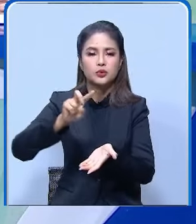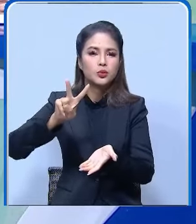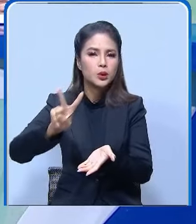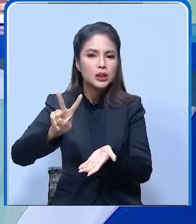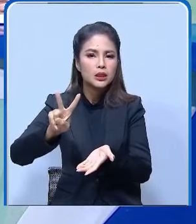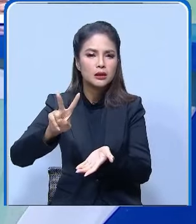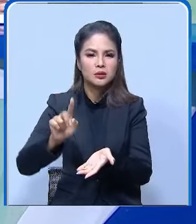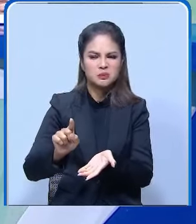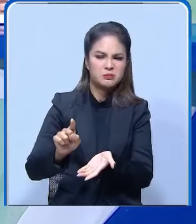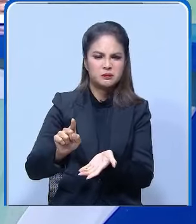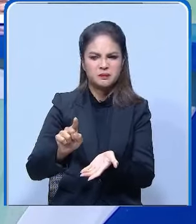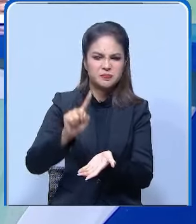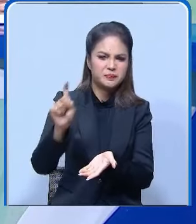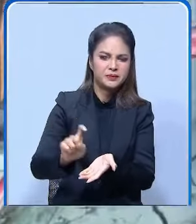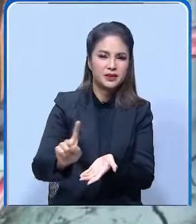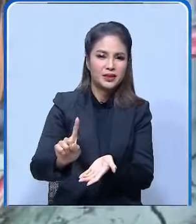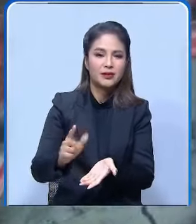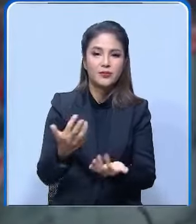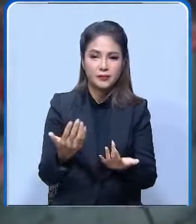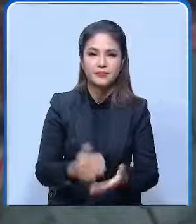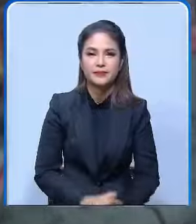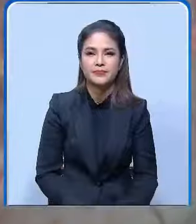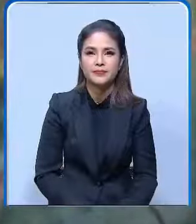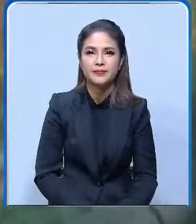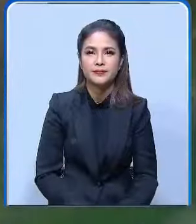จำเลยของสังคมหรือไม่ค่ะ